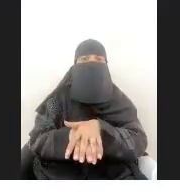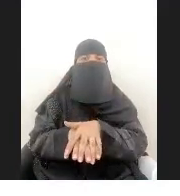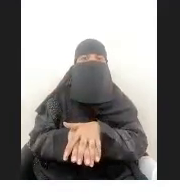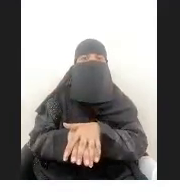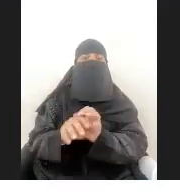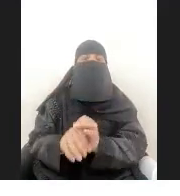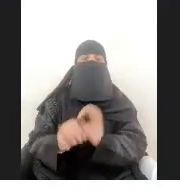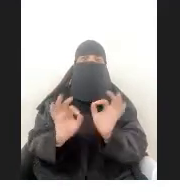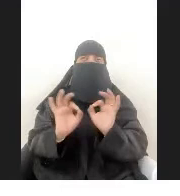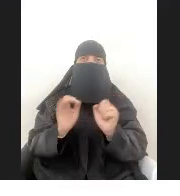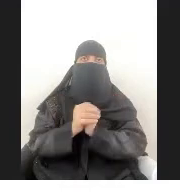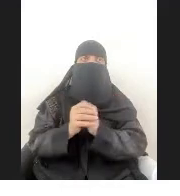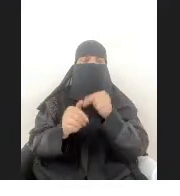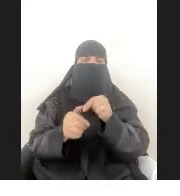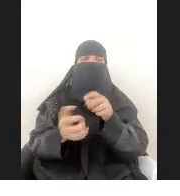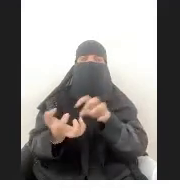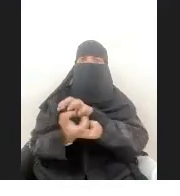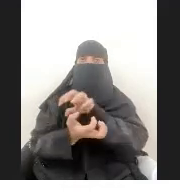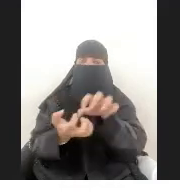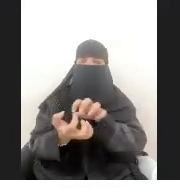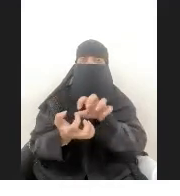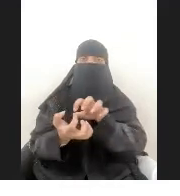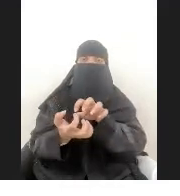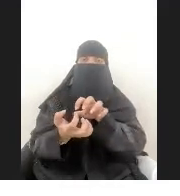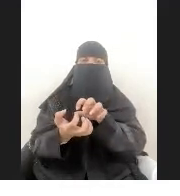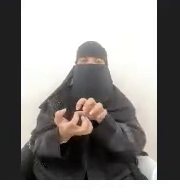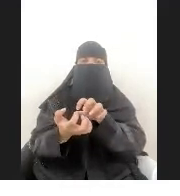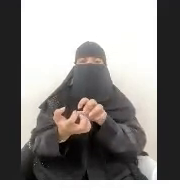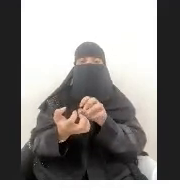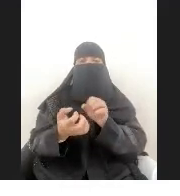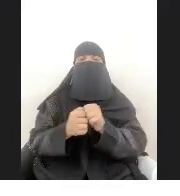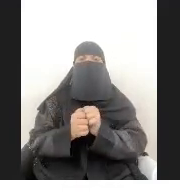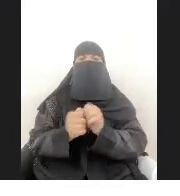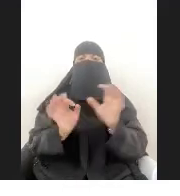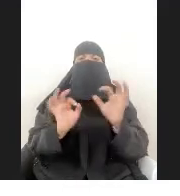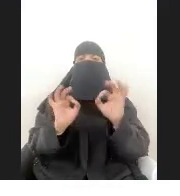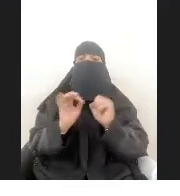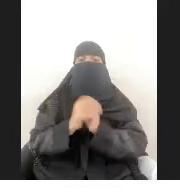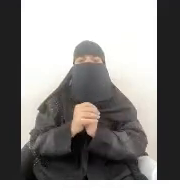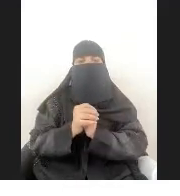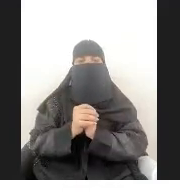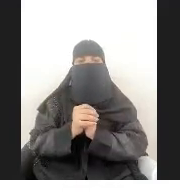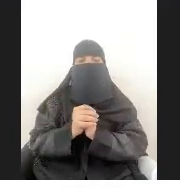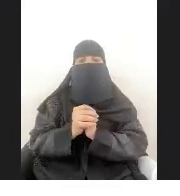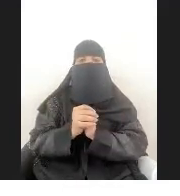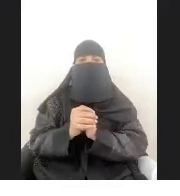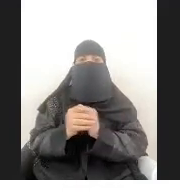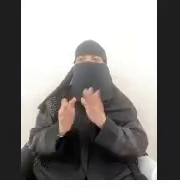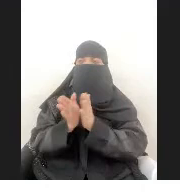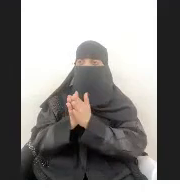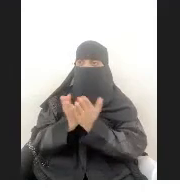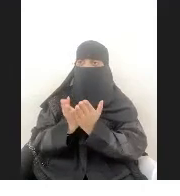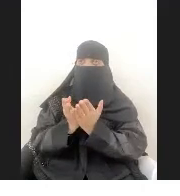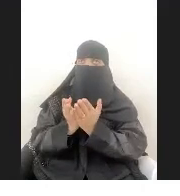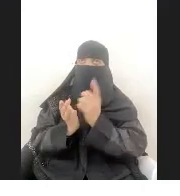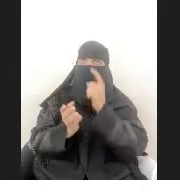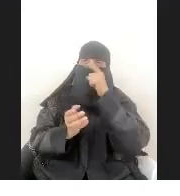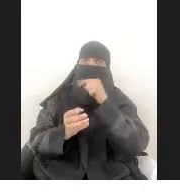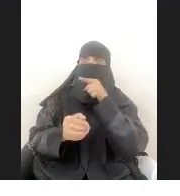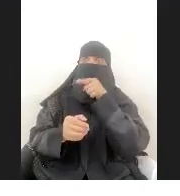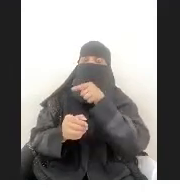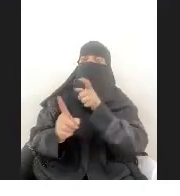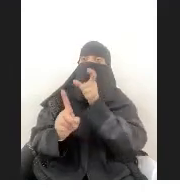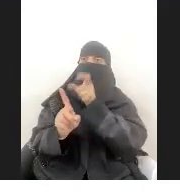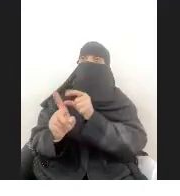في إشكالية مرات نقع فيها، إنه إحنا مثلاً المادة مفروض إنه الطالب، أنا بدرس